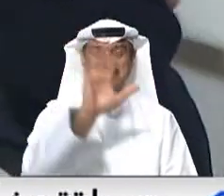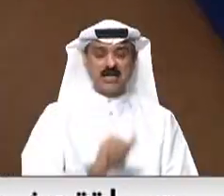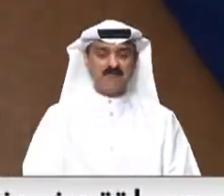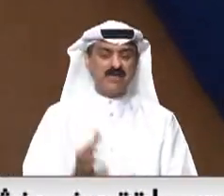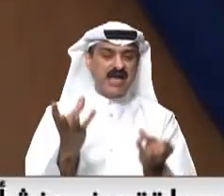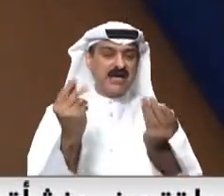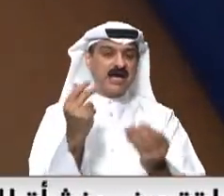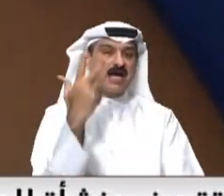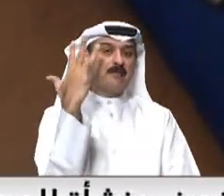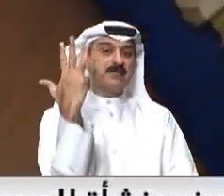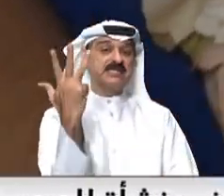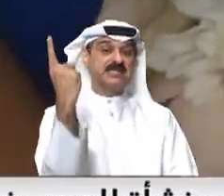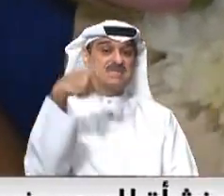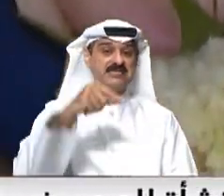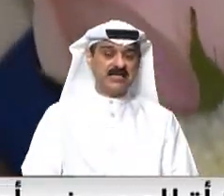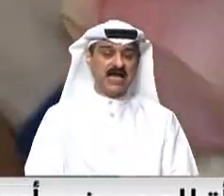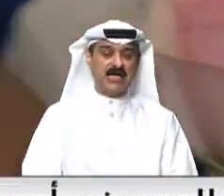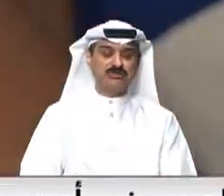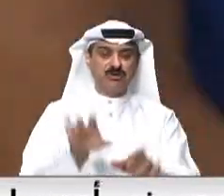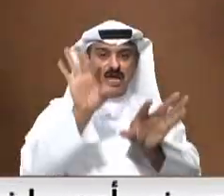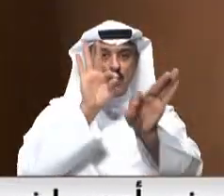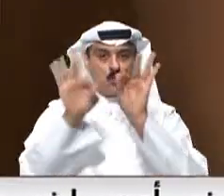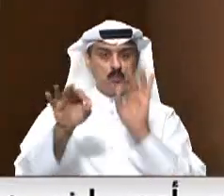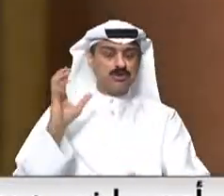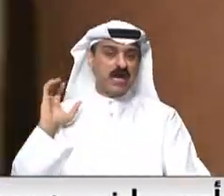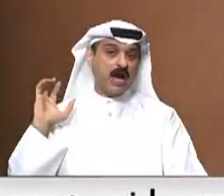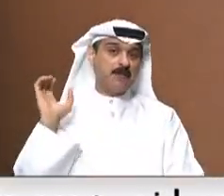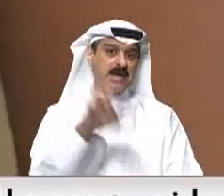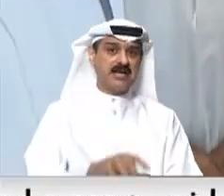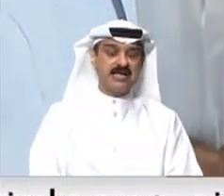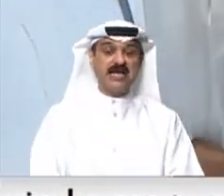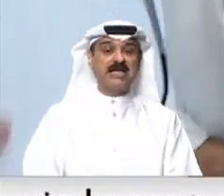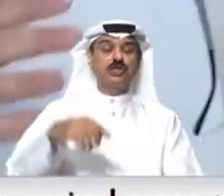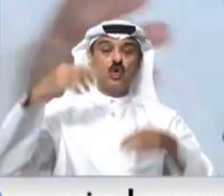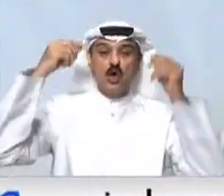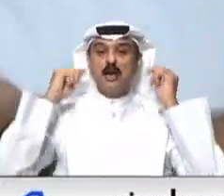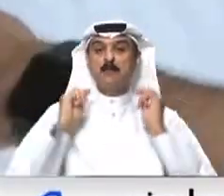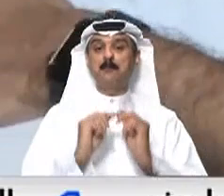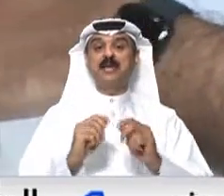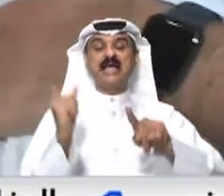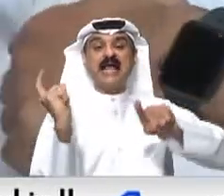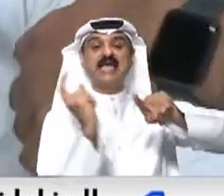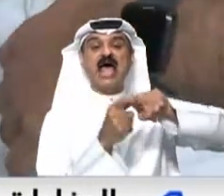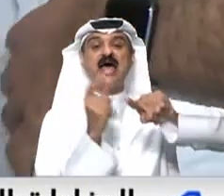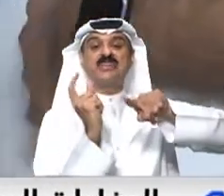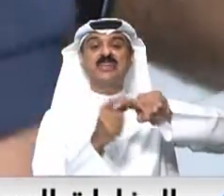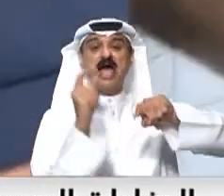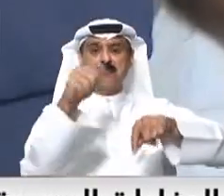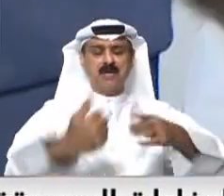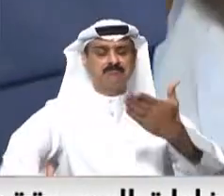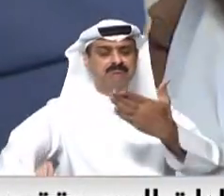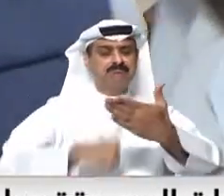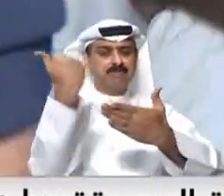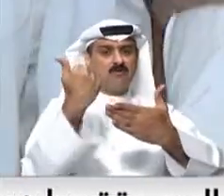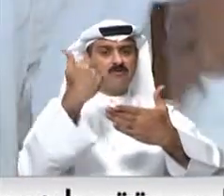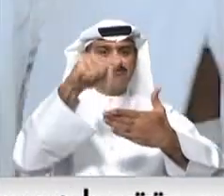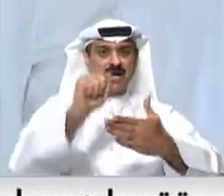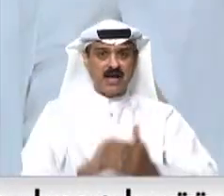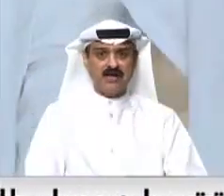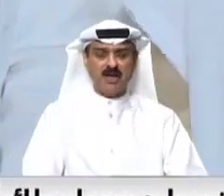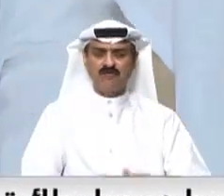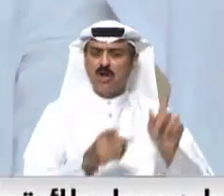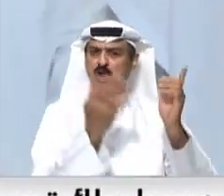الصين، عاد أبطال اليد لأرض الوطن ببرونزية الأسياد في إنجاز أعاد كرة اليد الكويتية